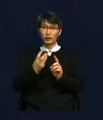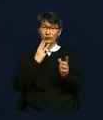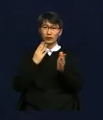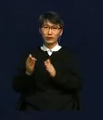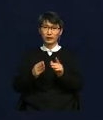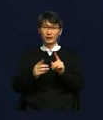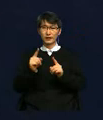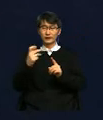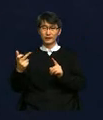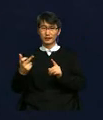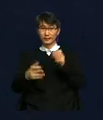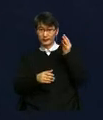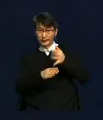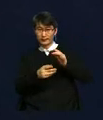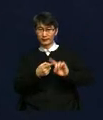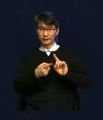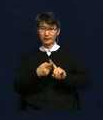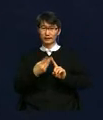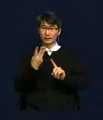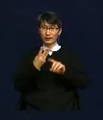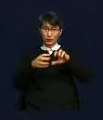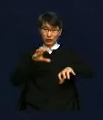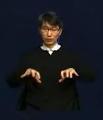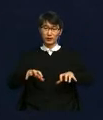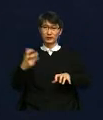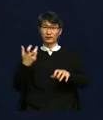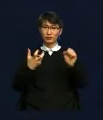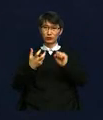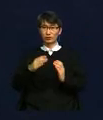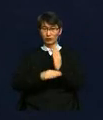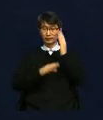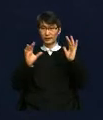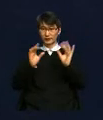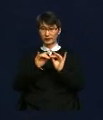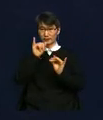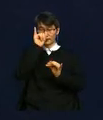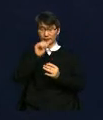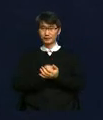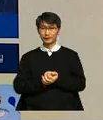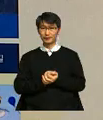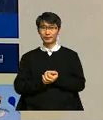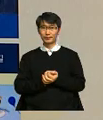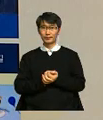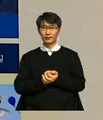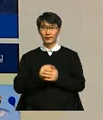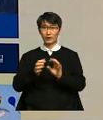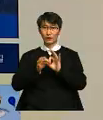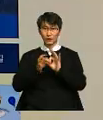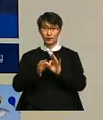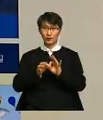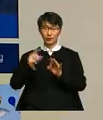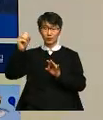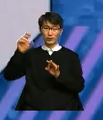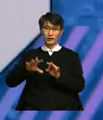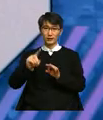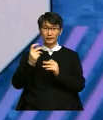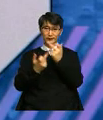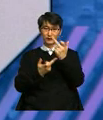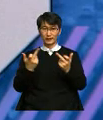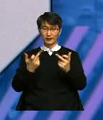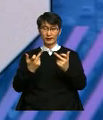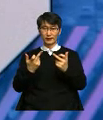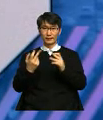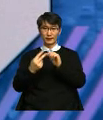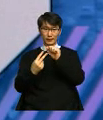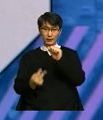경기도의 일산대교 인수에도 3곳 모두 70% 넘게 찬성했습니다. 관련해 고양시에선 일산대교